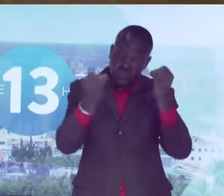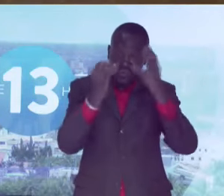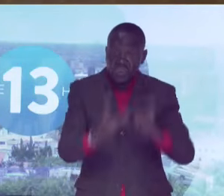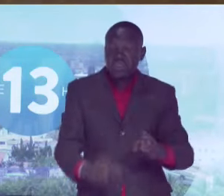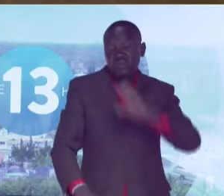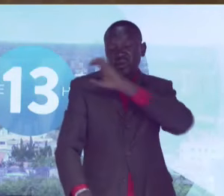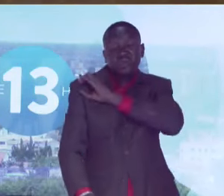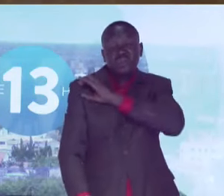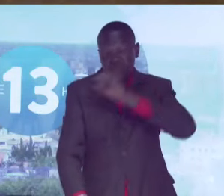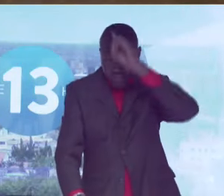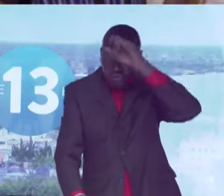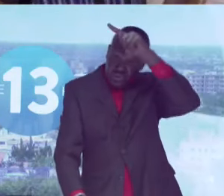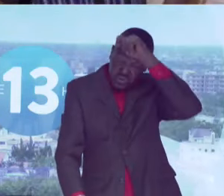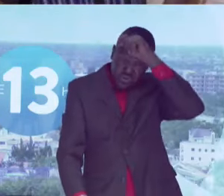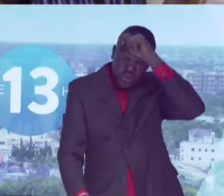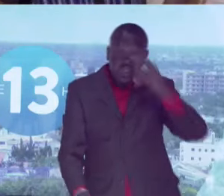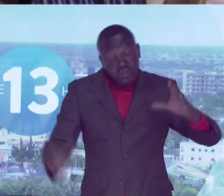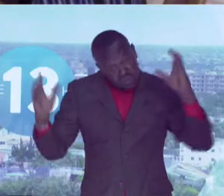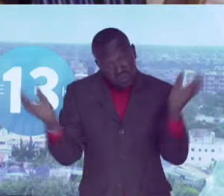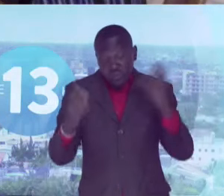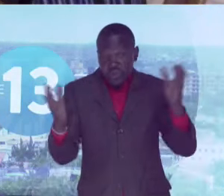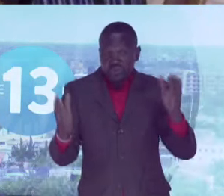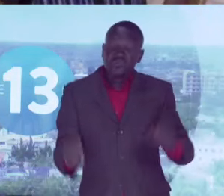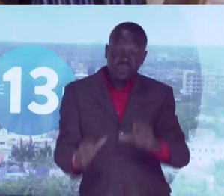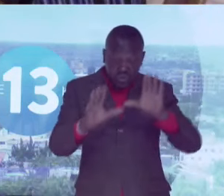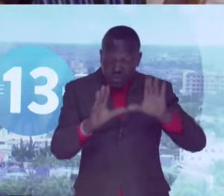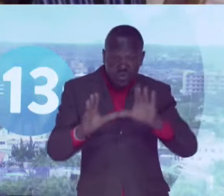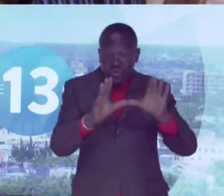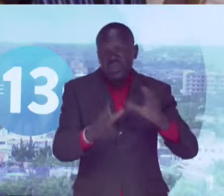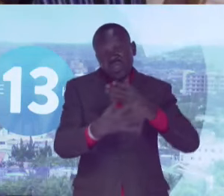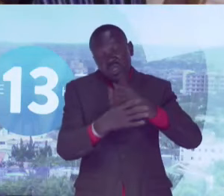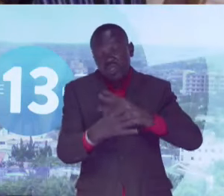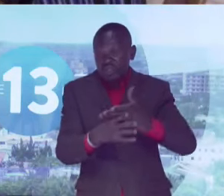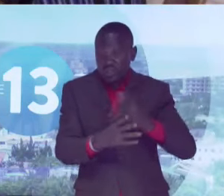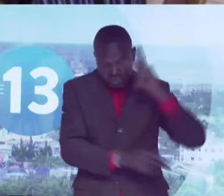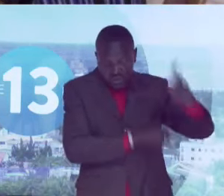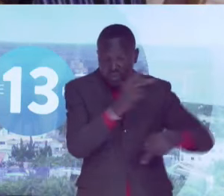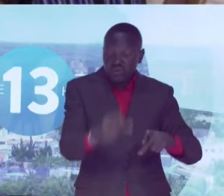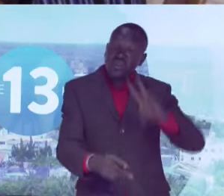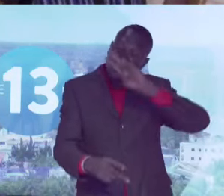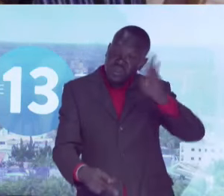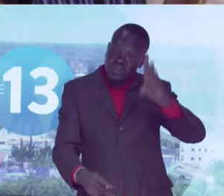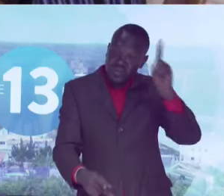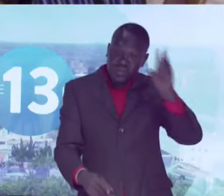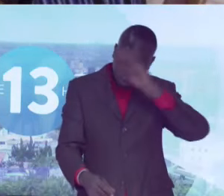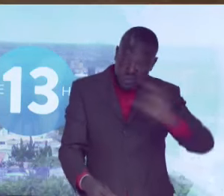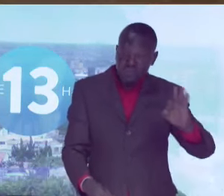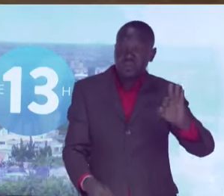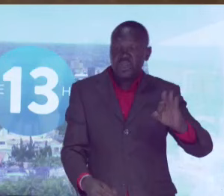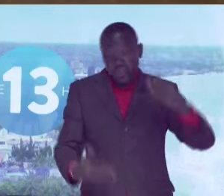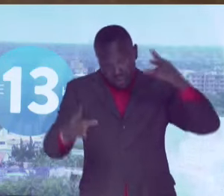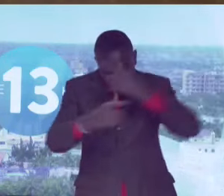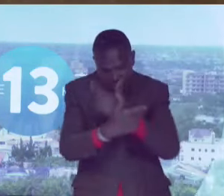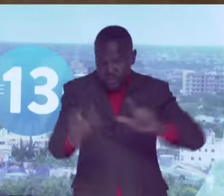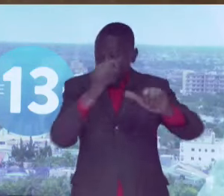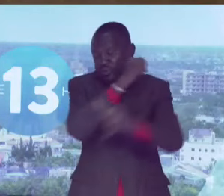capitaine Ibrahim Traoré se félicite de la collaboration entre population et FDS dans la reconquête du territoire. Au